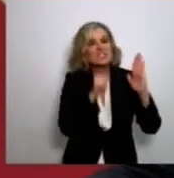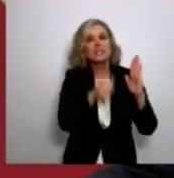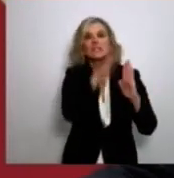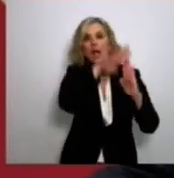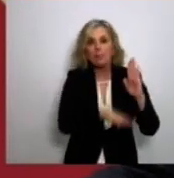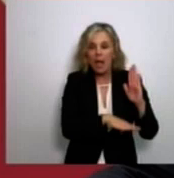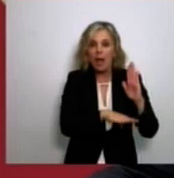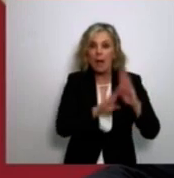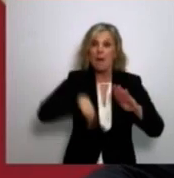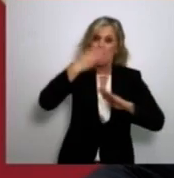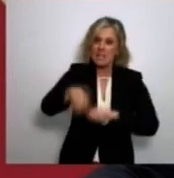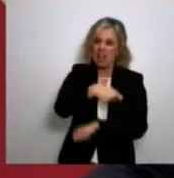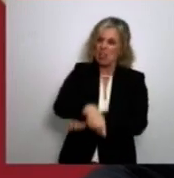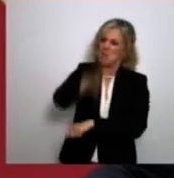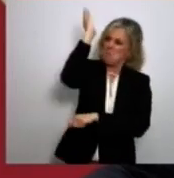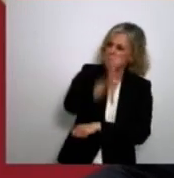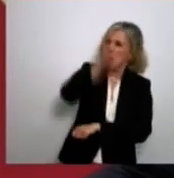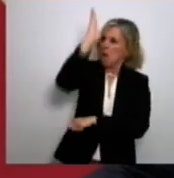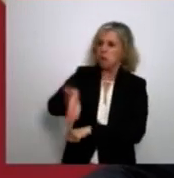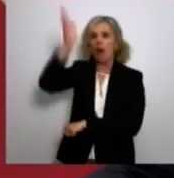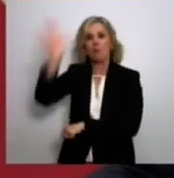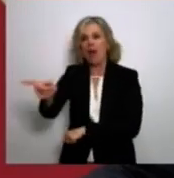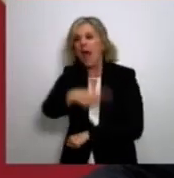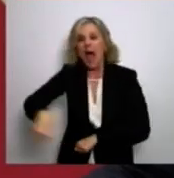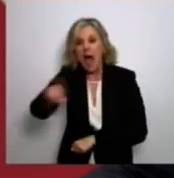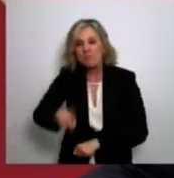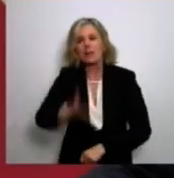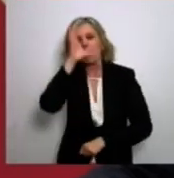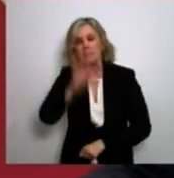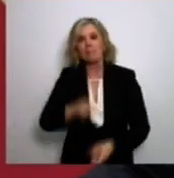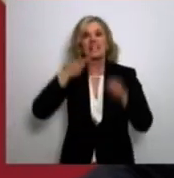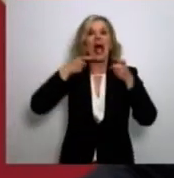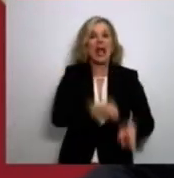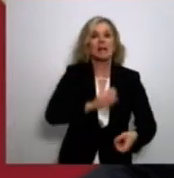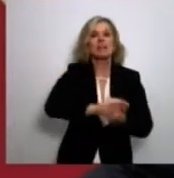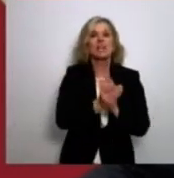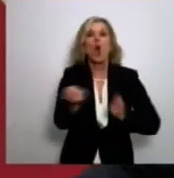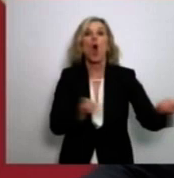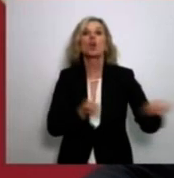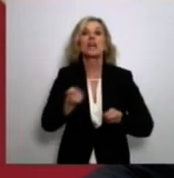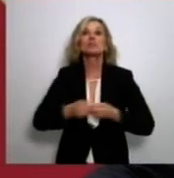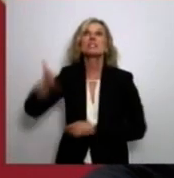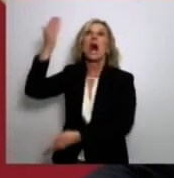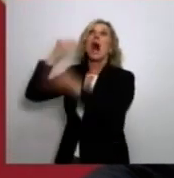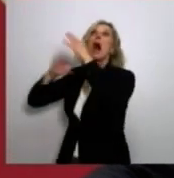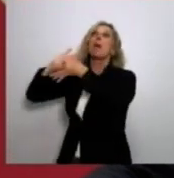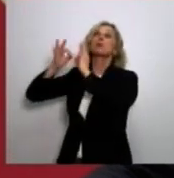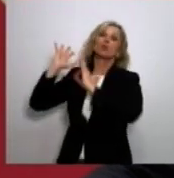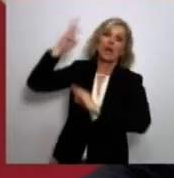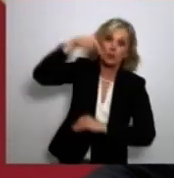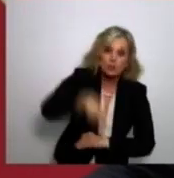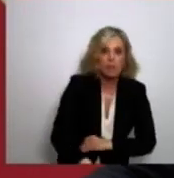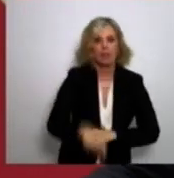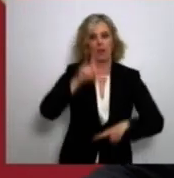συνέχεια να τους δικάσουμε και να τους τιμωρήσουμε. Διότι είναι οι μεγαλύτερες εγκληματικές οργανώσεις που έχουν υπάρξει στην ιστορία της Ελλάδος.